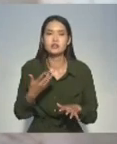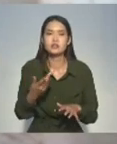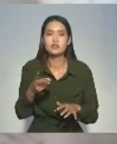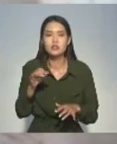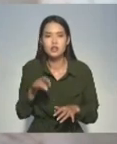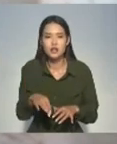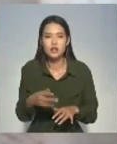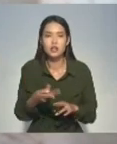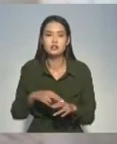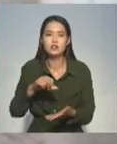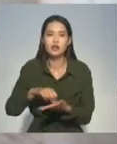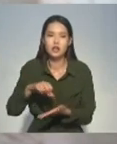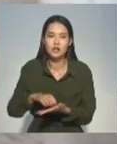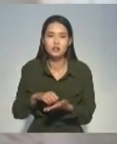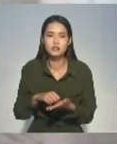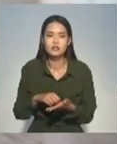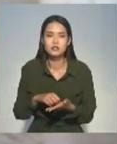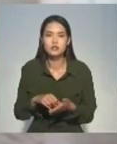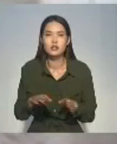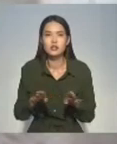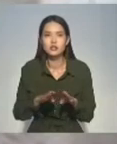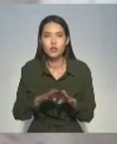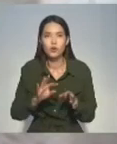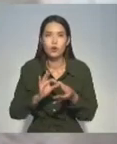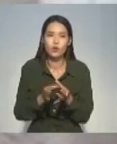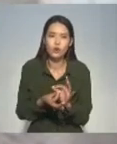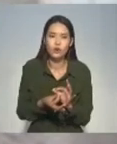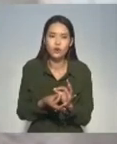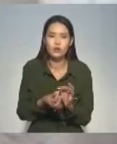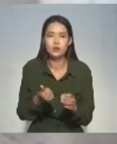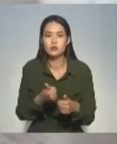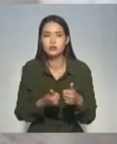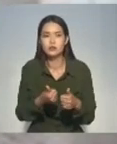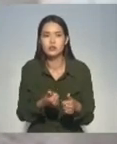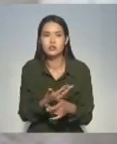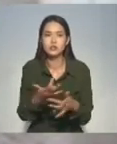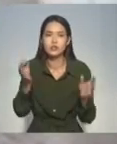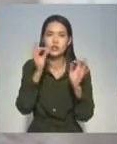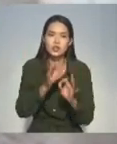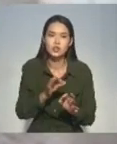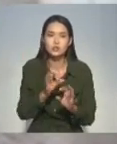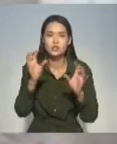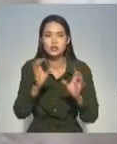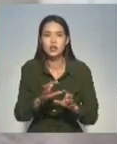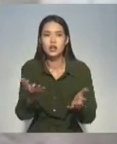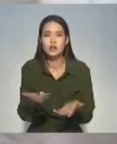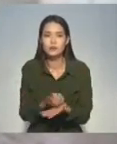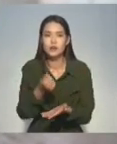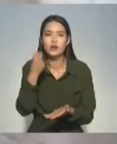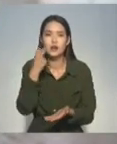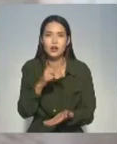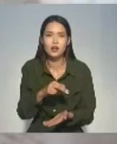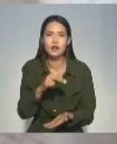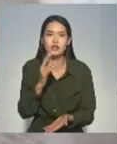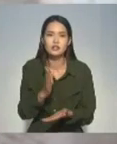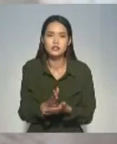Это касается... И это все такое конкуренция идей, споры, дискуссии. Это всегда повышает качество.